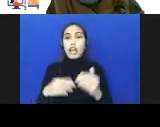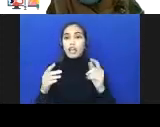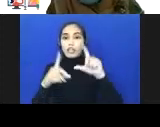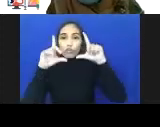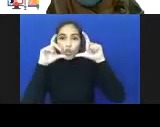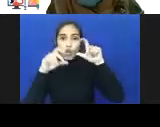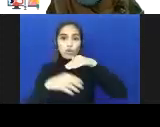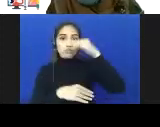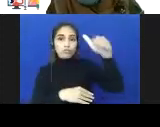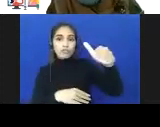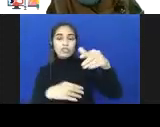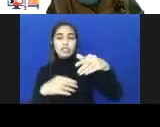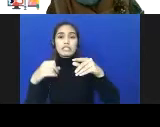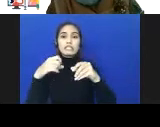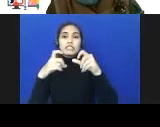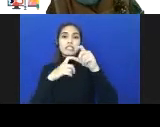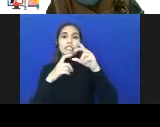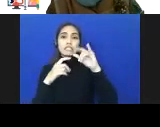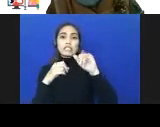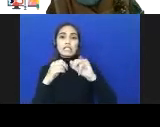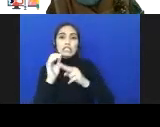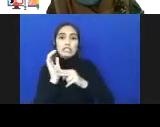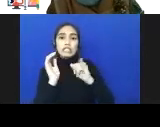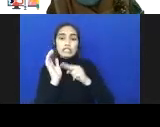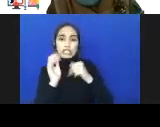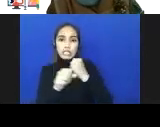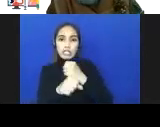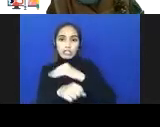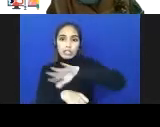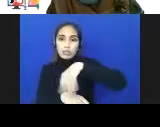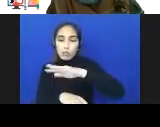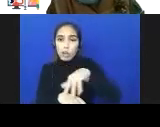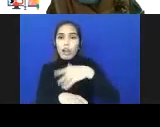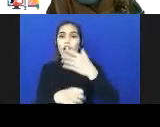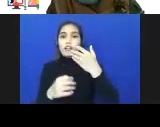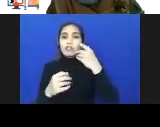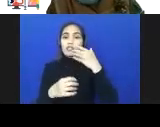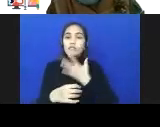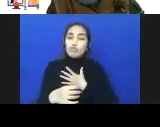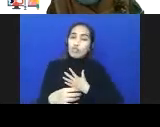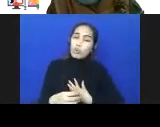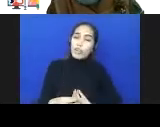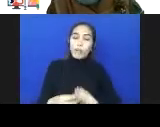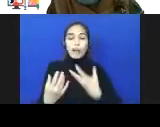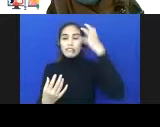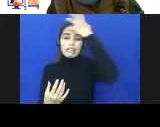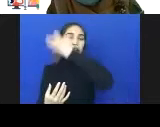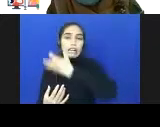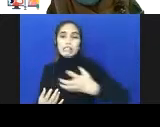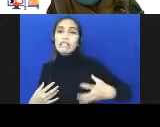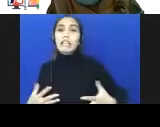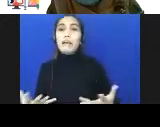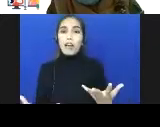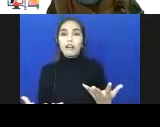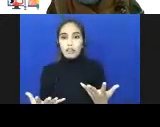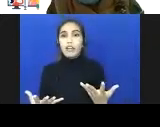dulu, ada petugas yang menanyakan keluhan semua pasien termasuk pasien balita. Kalau mereka tidak ada